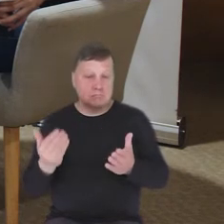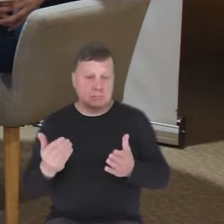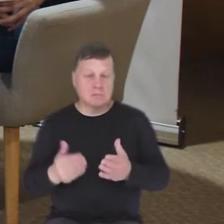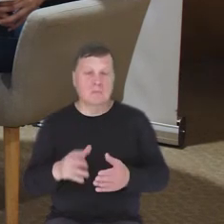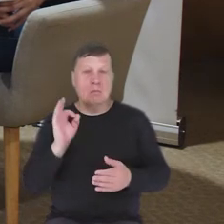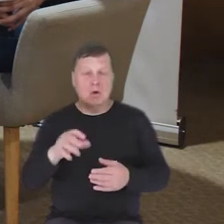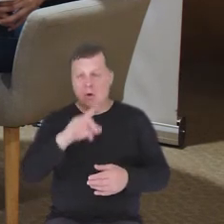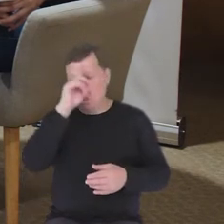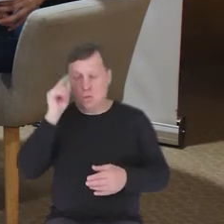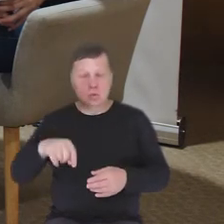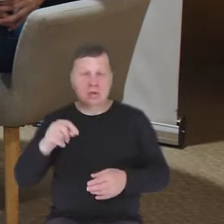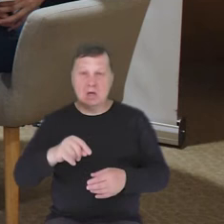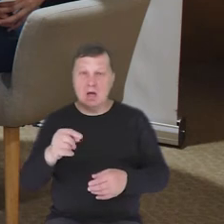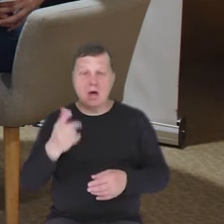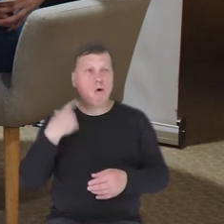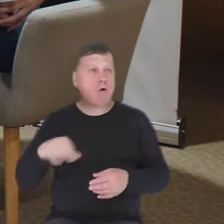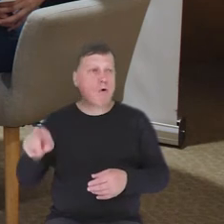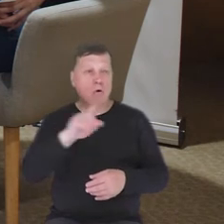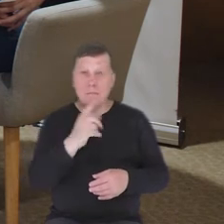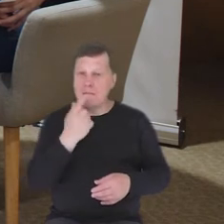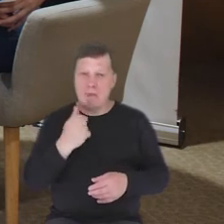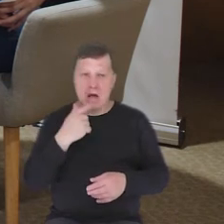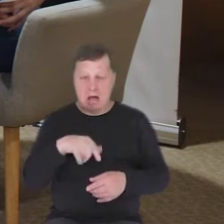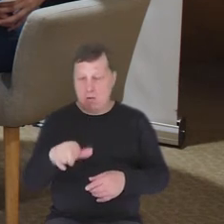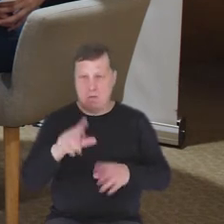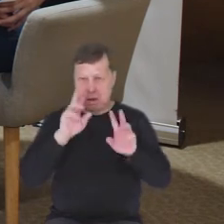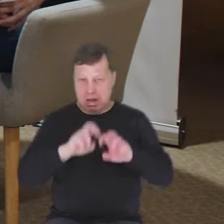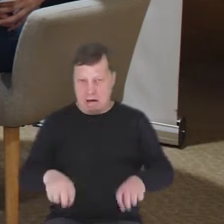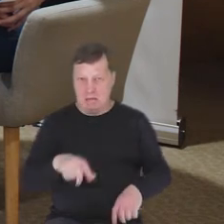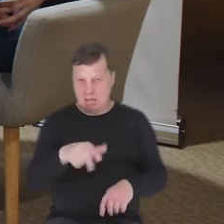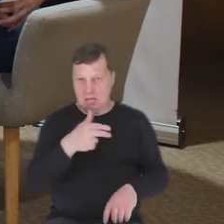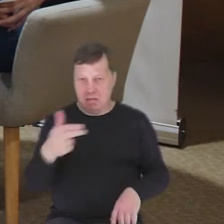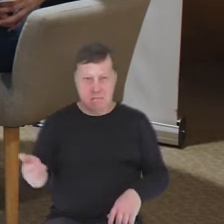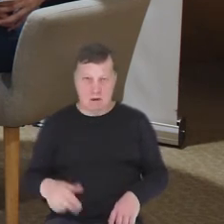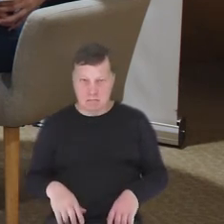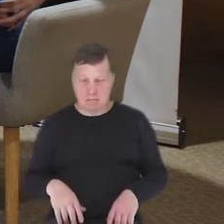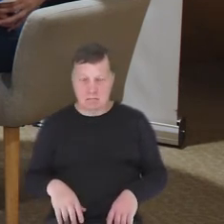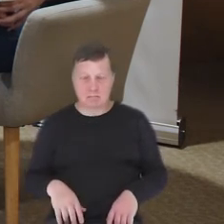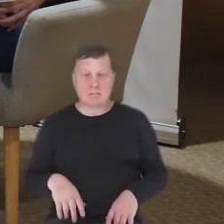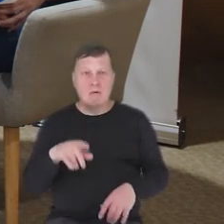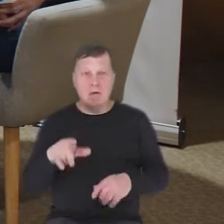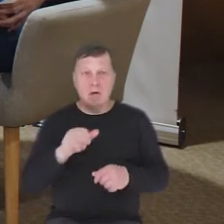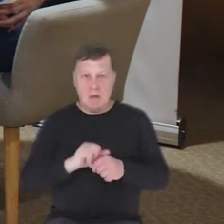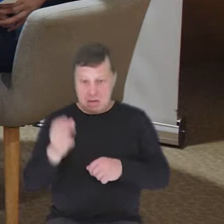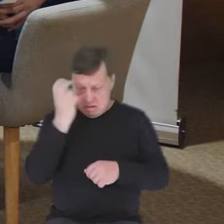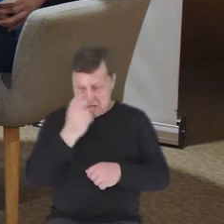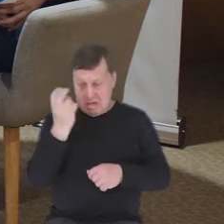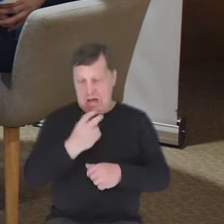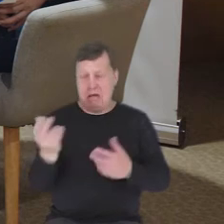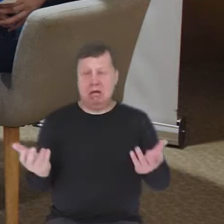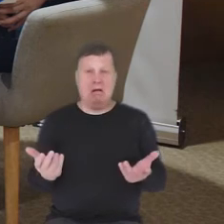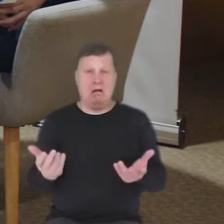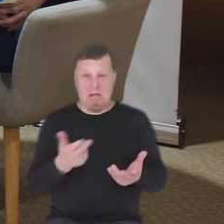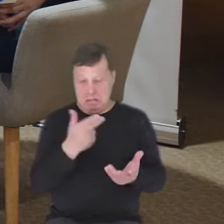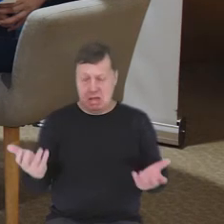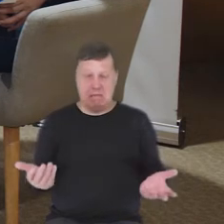mało osób w Polsce bada ten temat. A jest to niezwykle interesujący temat,